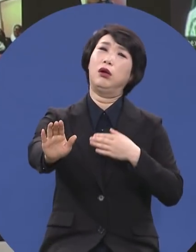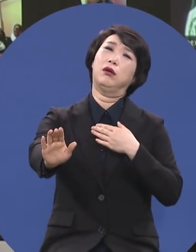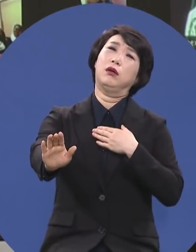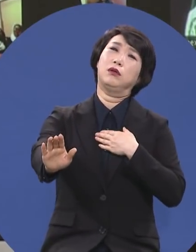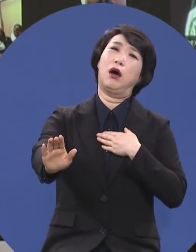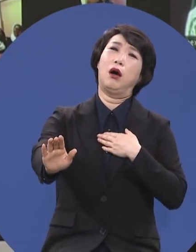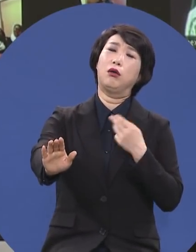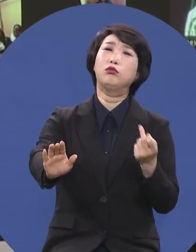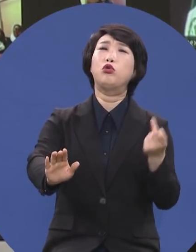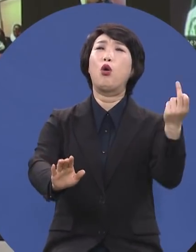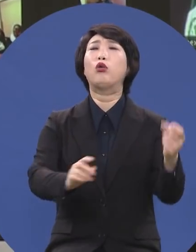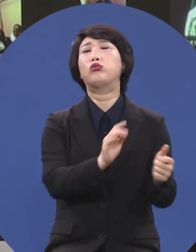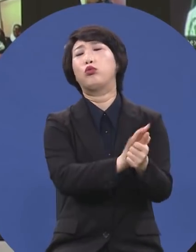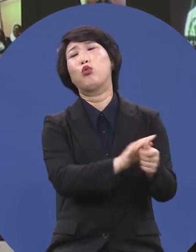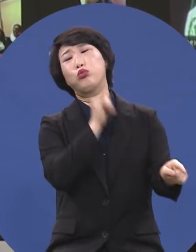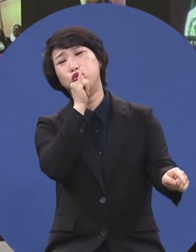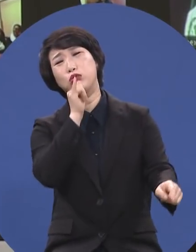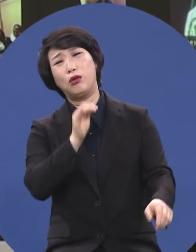형한테는 그래요.